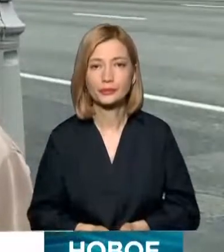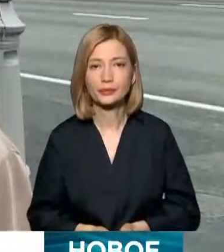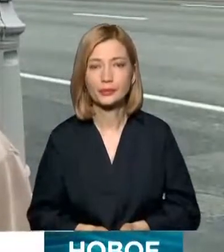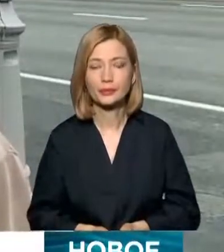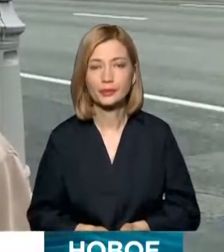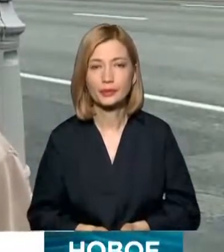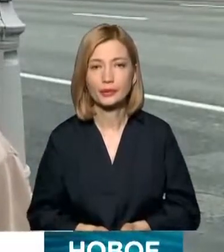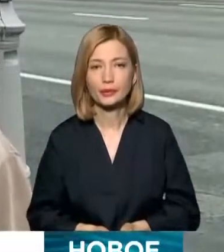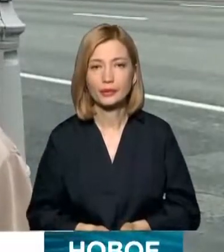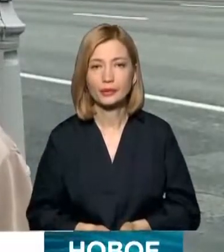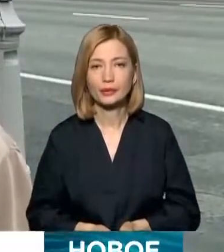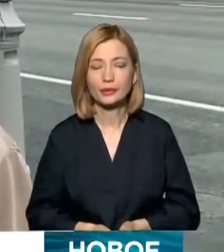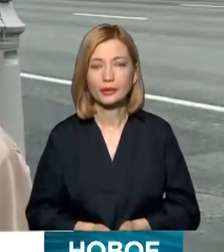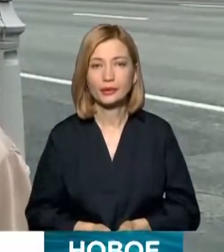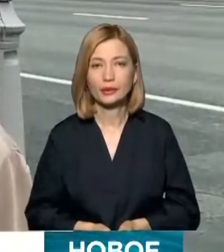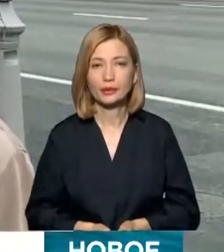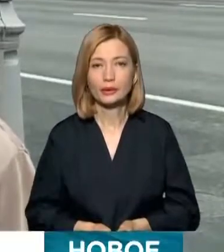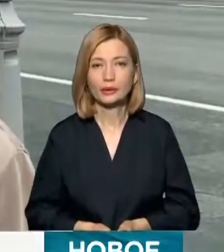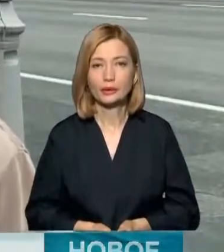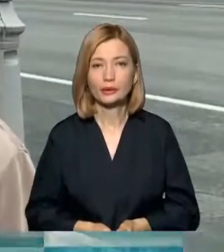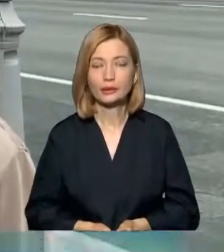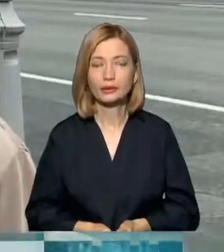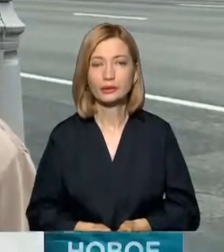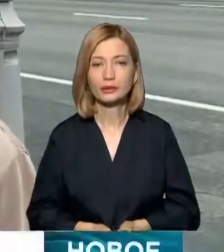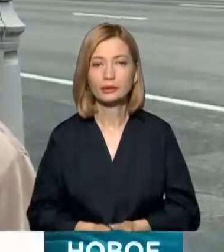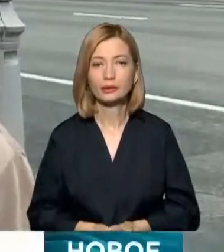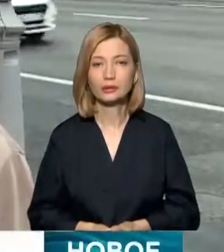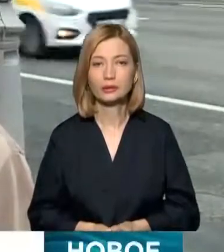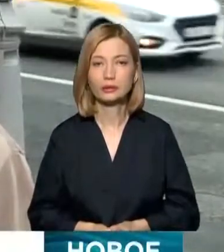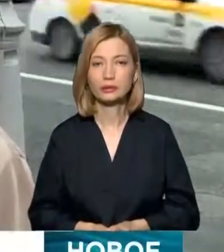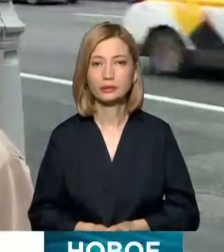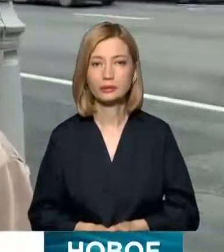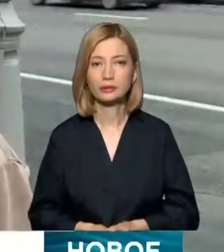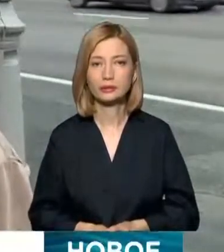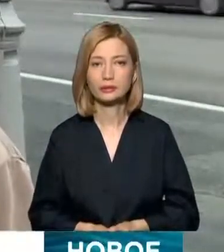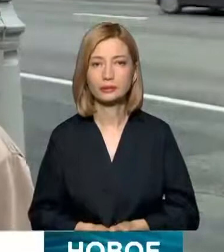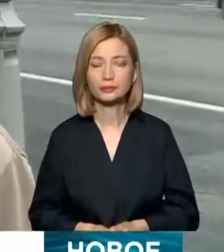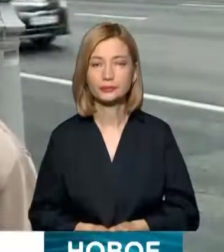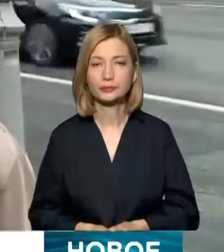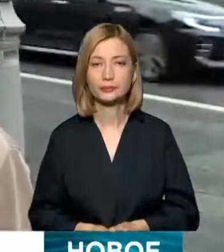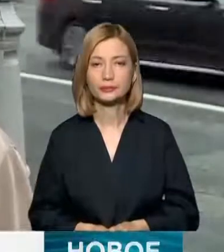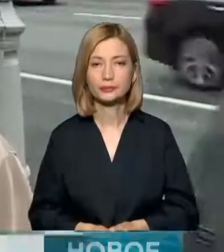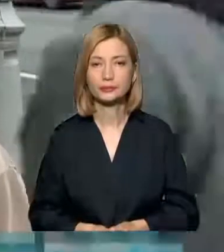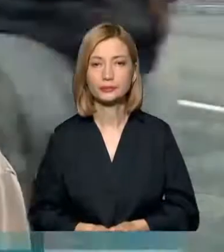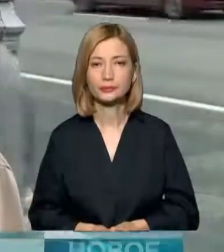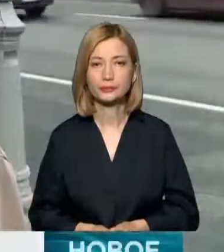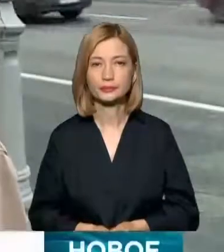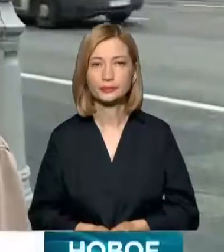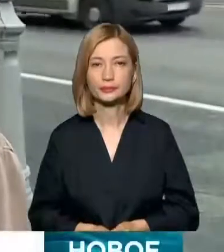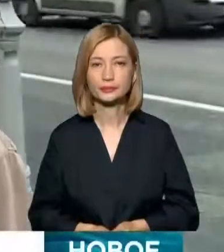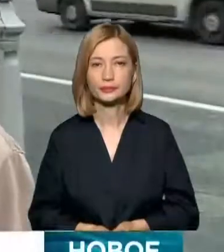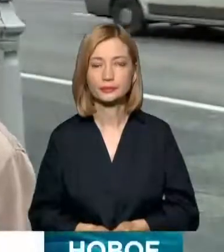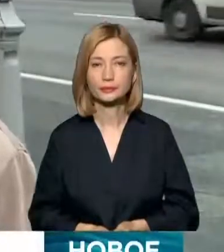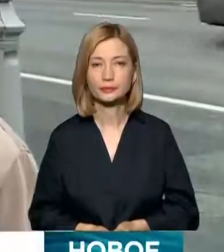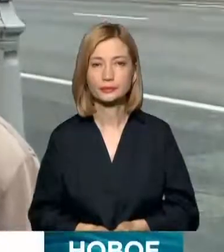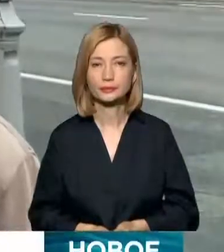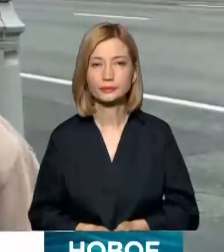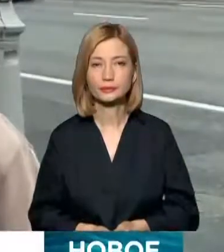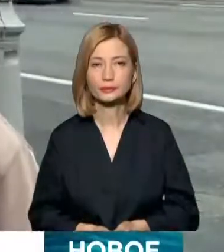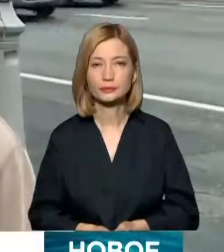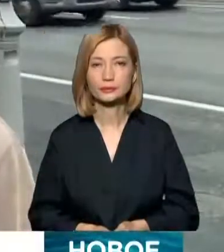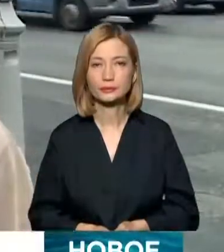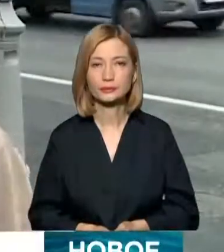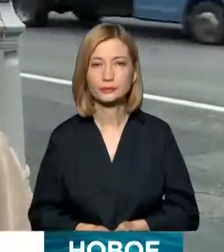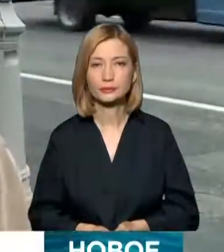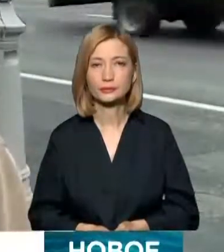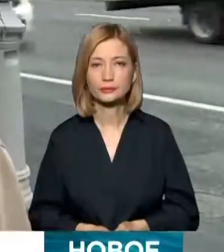не решится. Европа смягчит, Америка смягчит свои отношения к России. И мы как выйдем